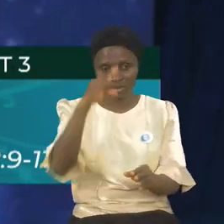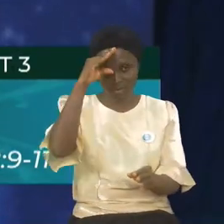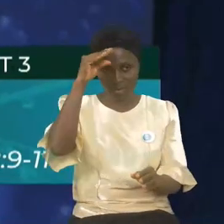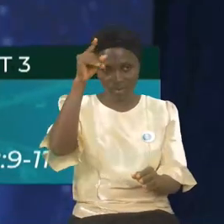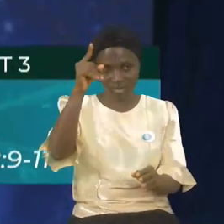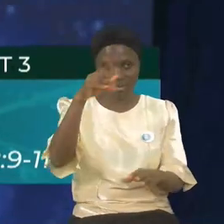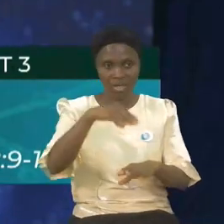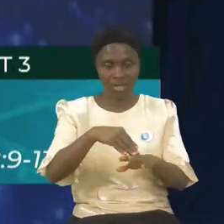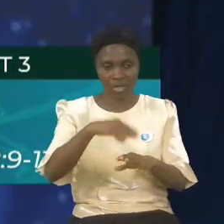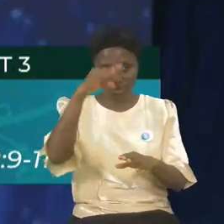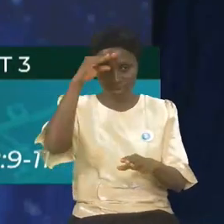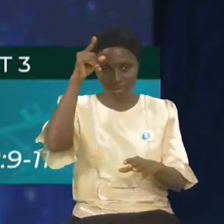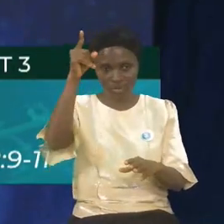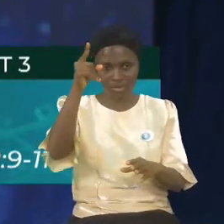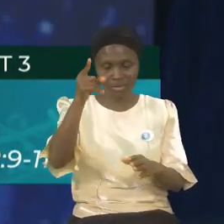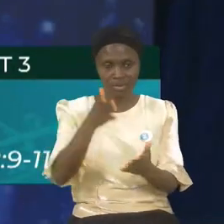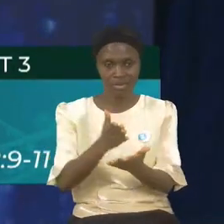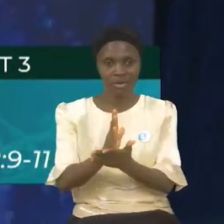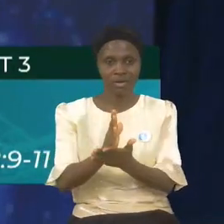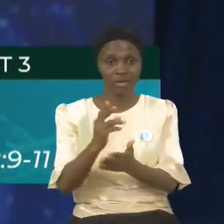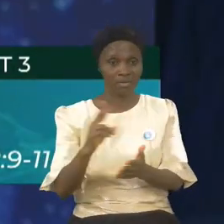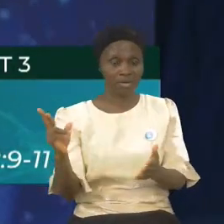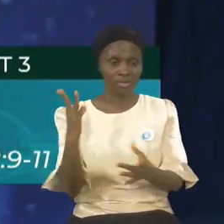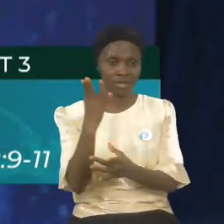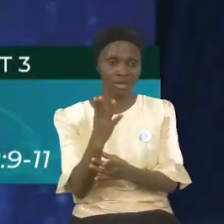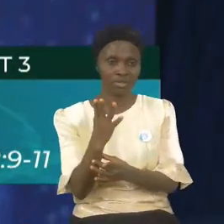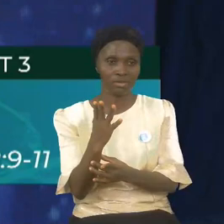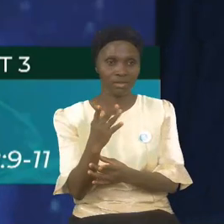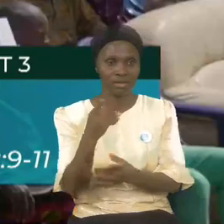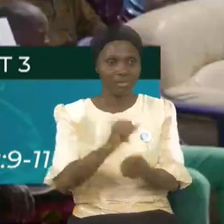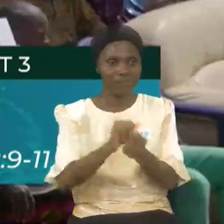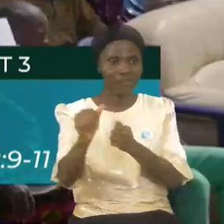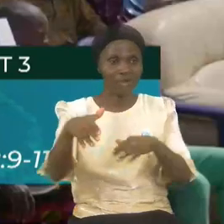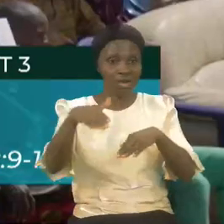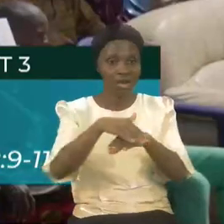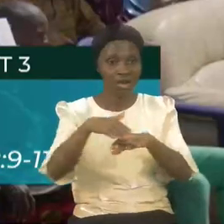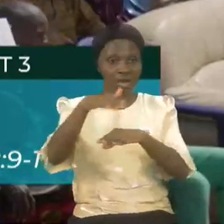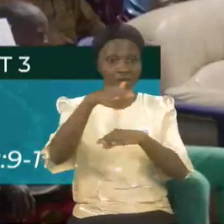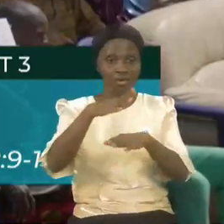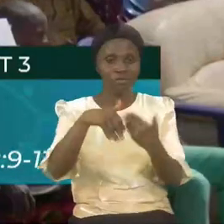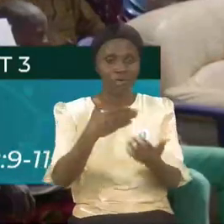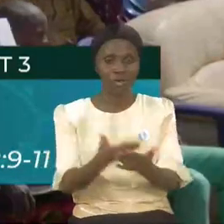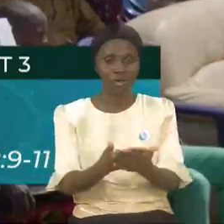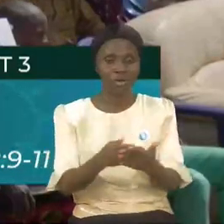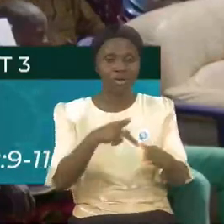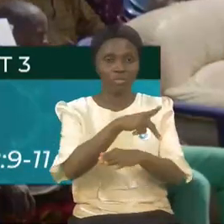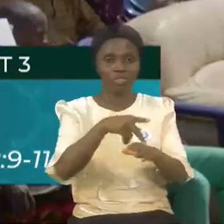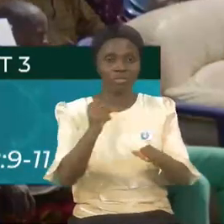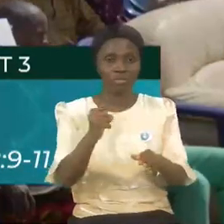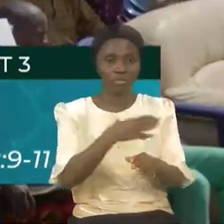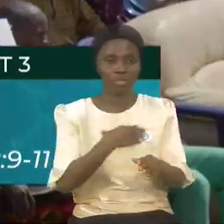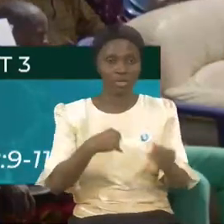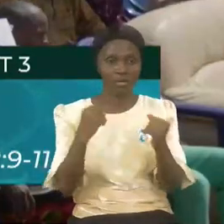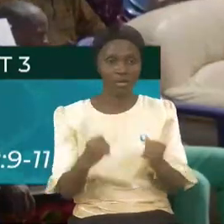lieux célestes et 21 Jean au-dessus de toute domination de tout autorité